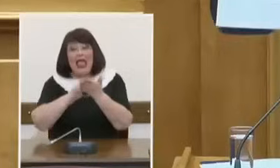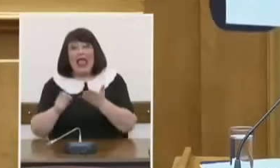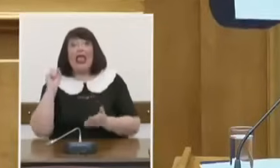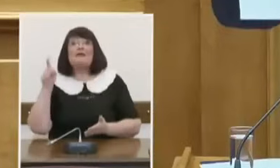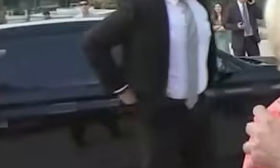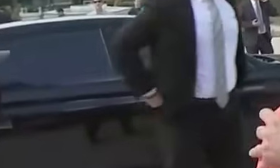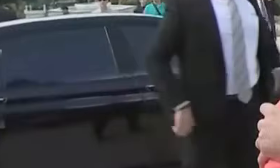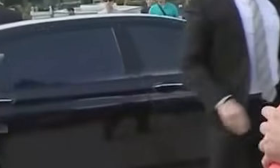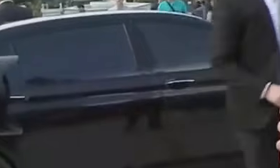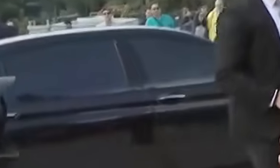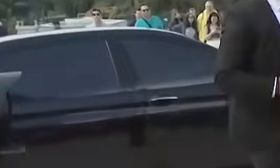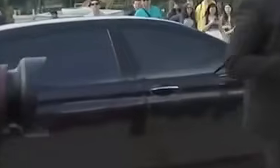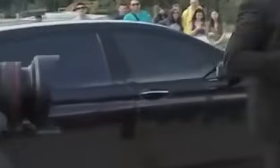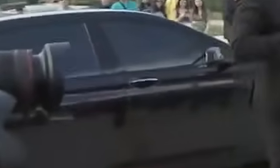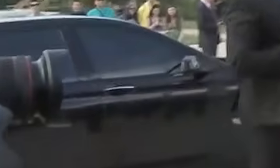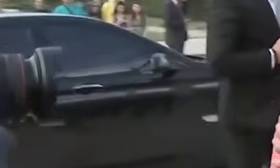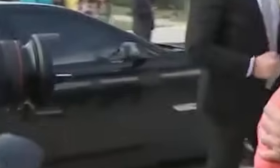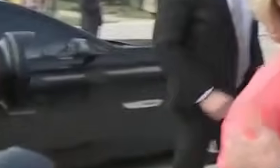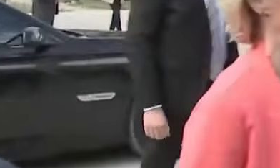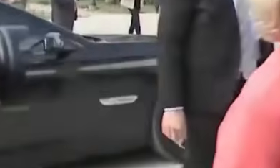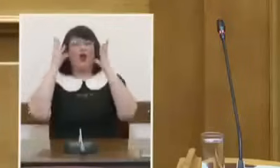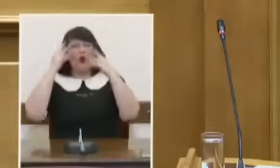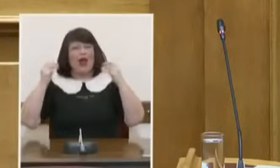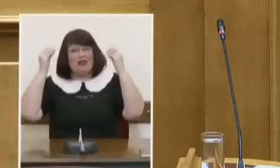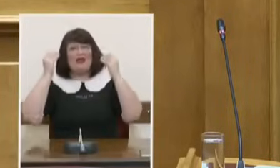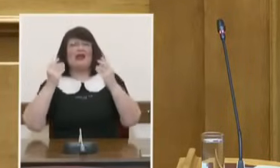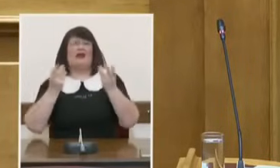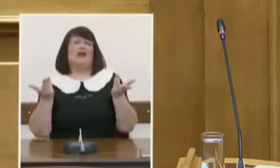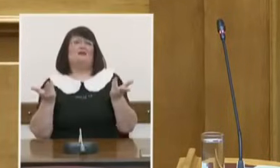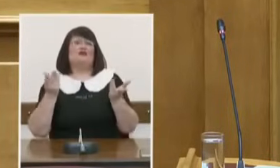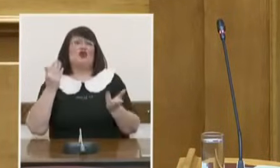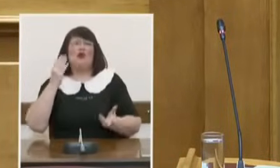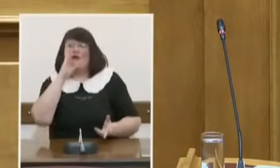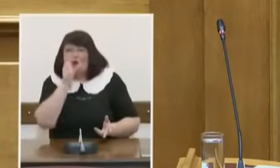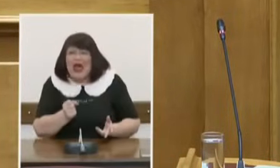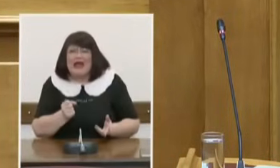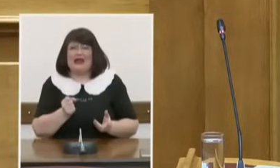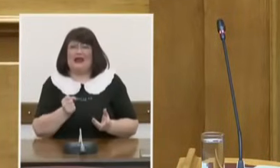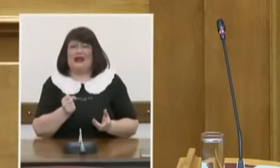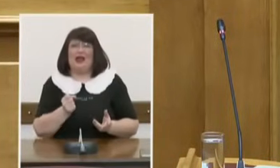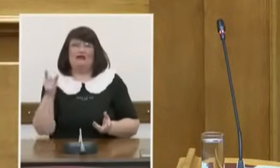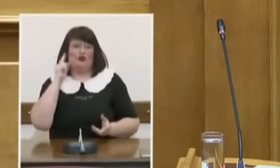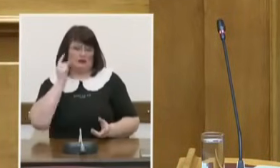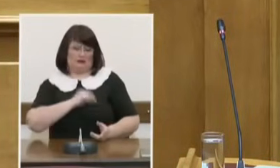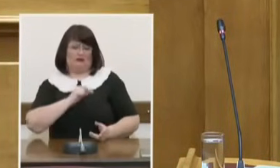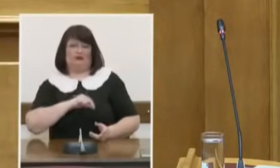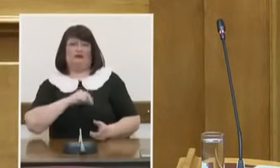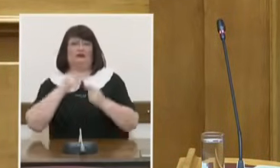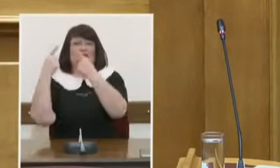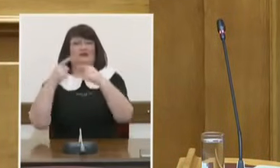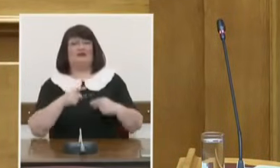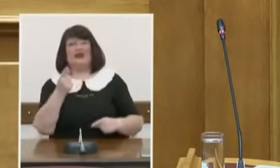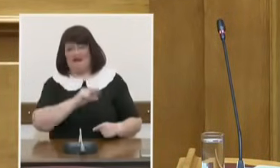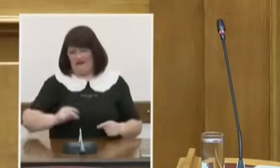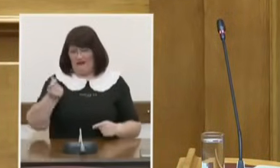στην Πρόεδρο της Κομισιόν για τις αθέμητες πρακτικές των πολυεθνικών. Είναι μια κερδοσκοπική τακτική που δεν